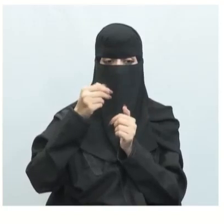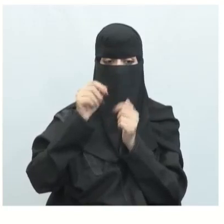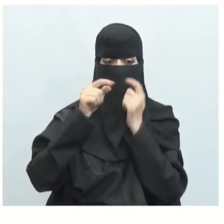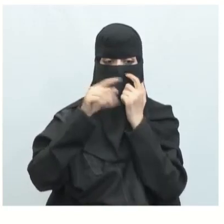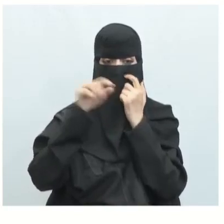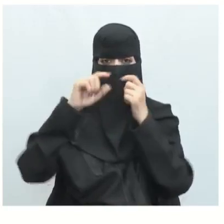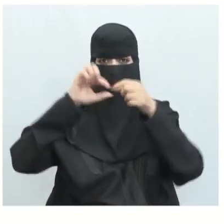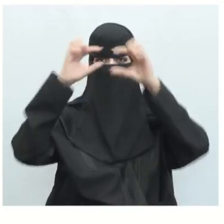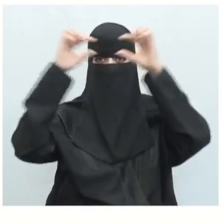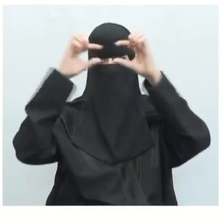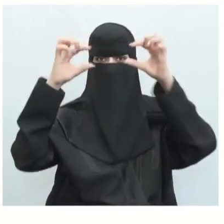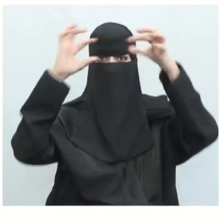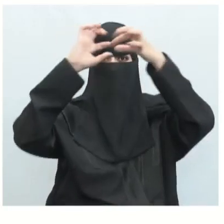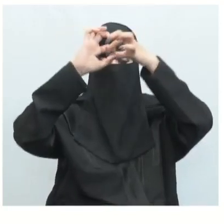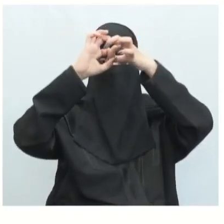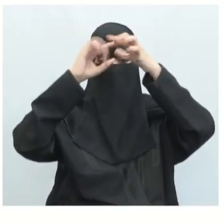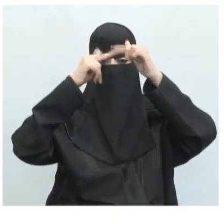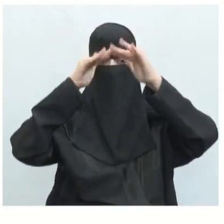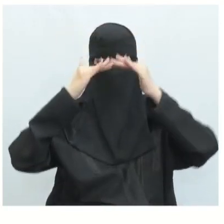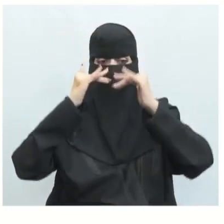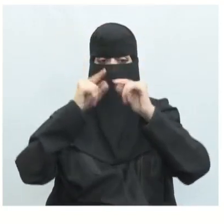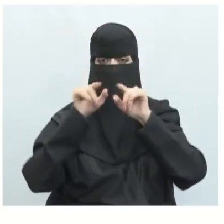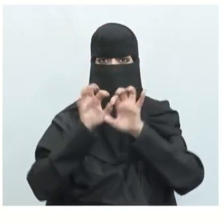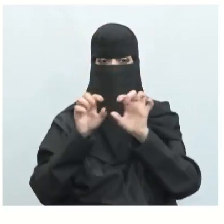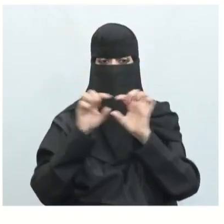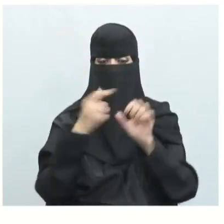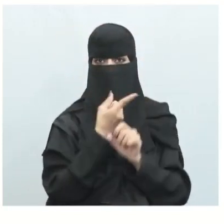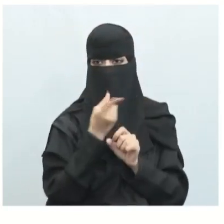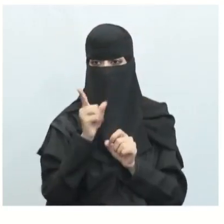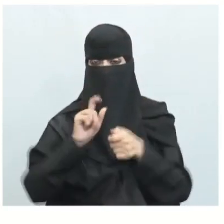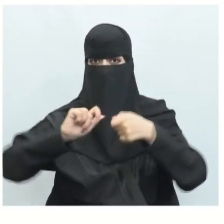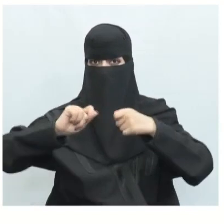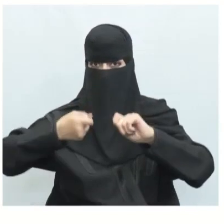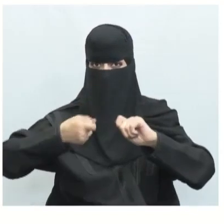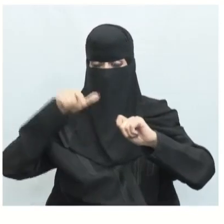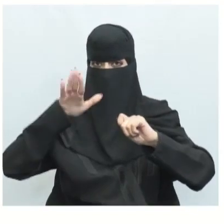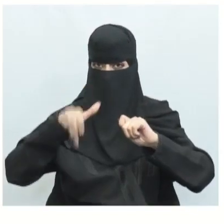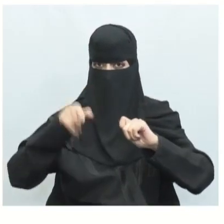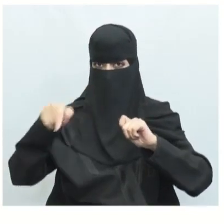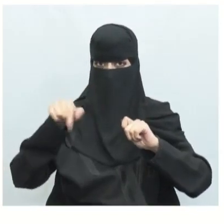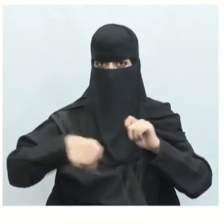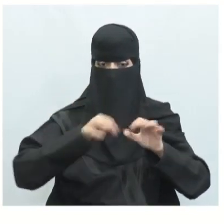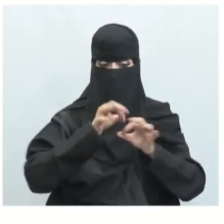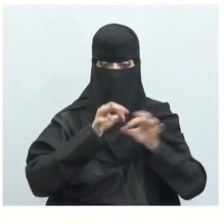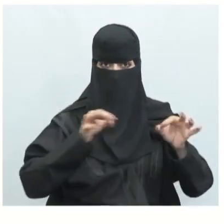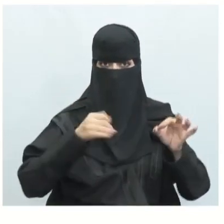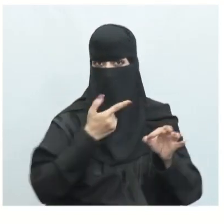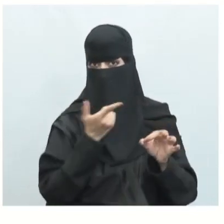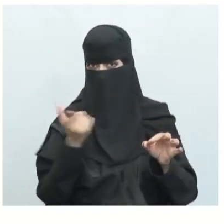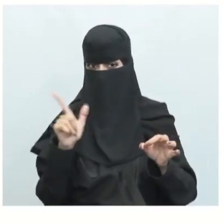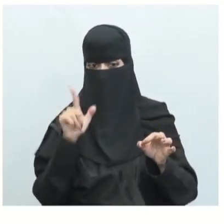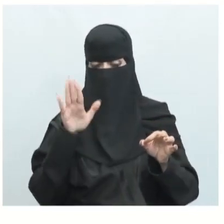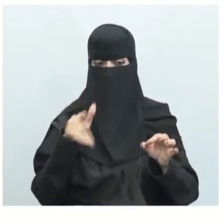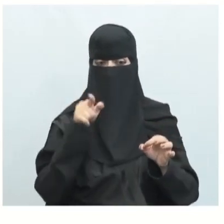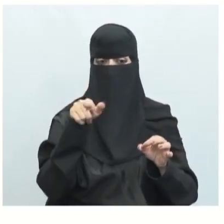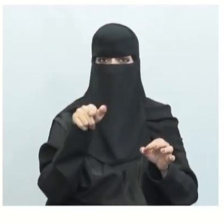الحواف مع المخطط في تعريفها هنا لكل عقده في المخطط لكل عقده في